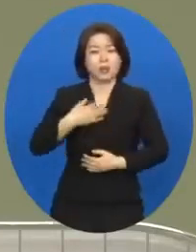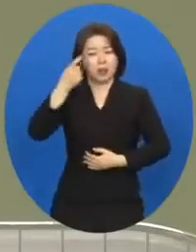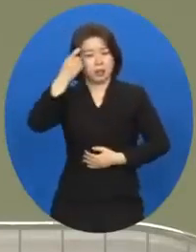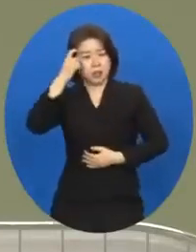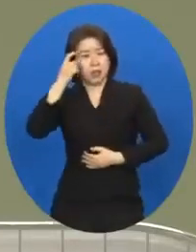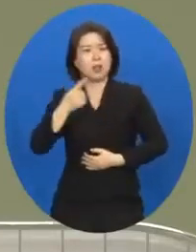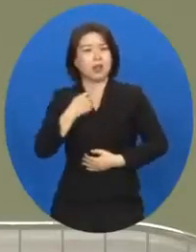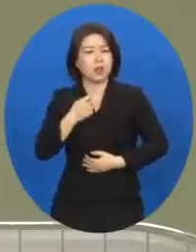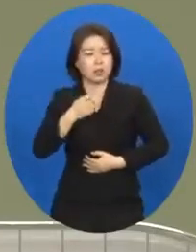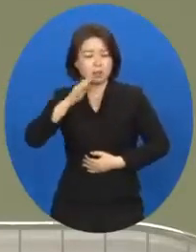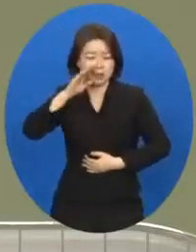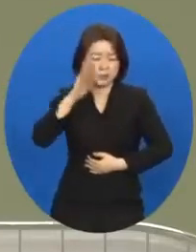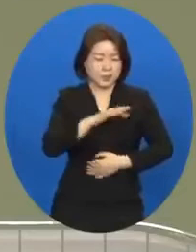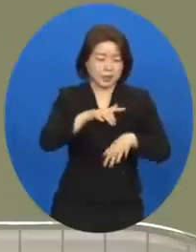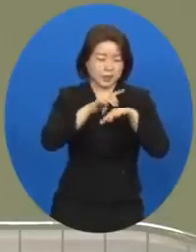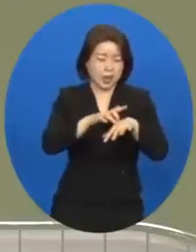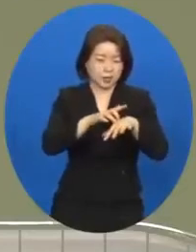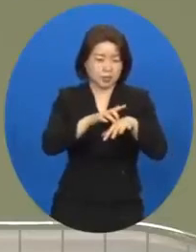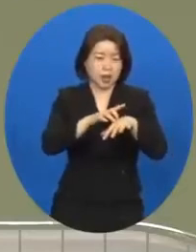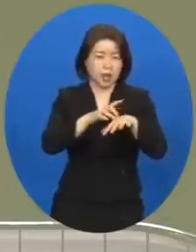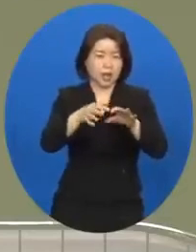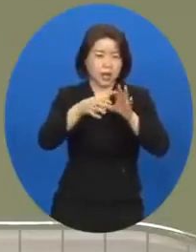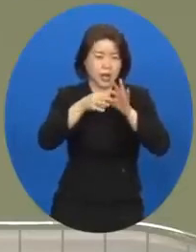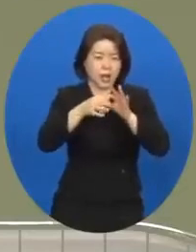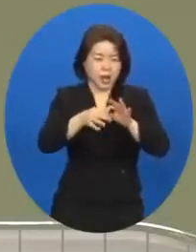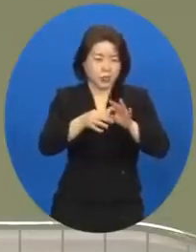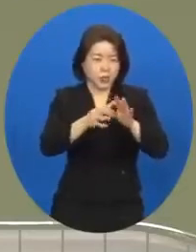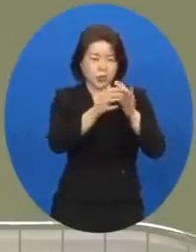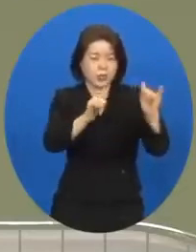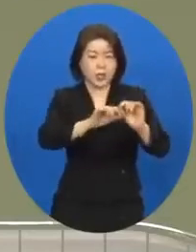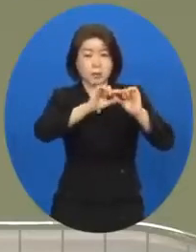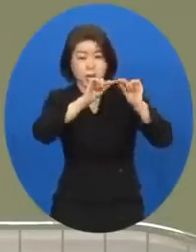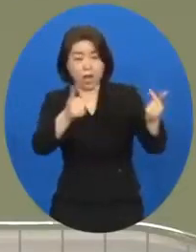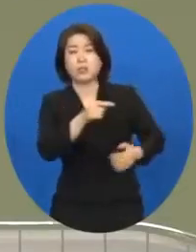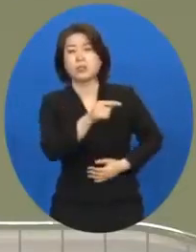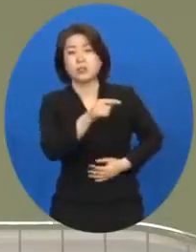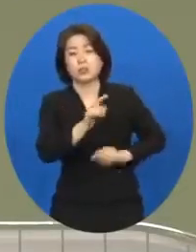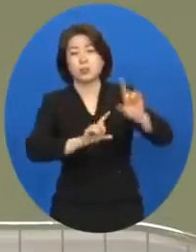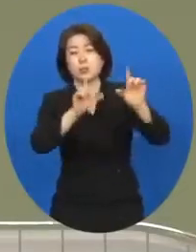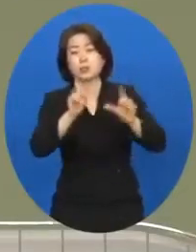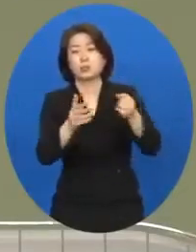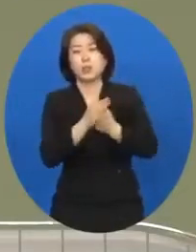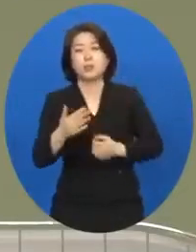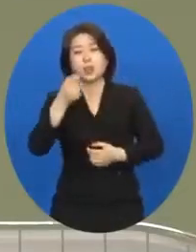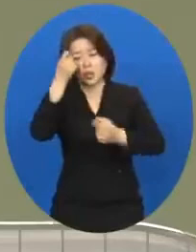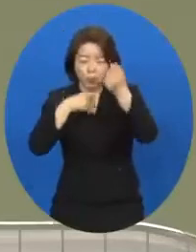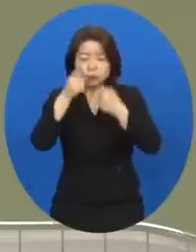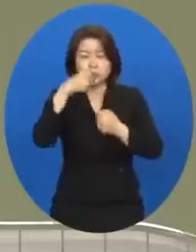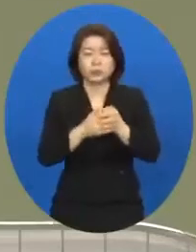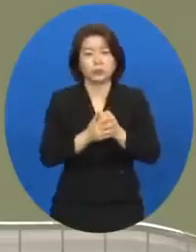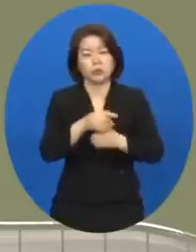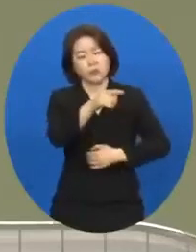상상했던 사악한 악마의 화신이 아니었다는 사실 때문에 울었습니다. 그는